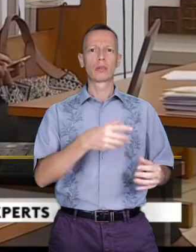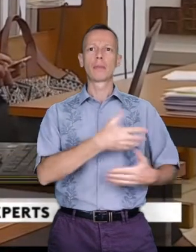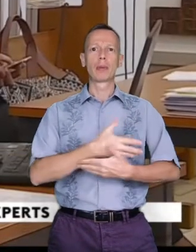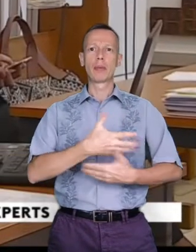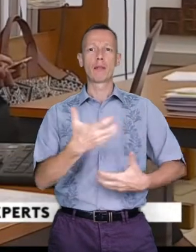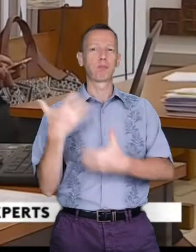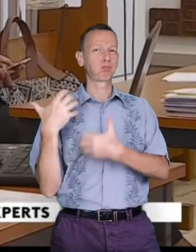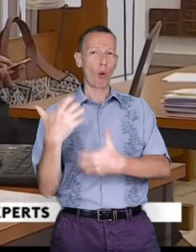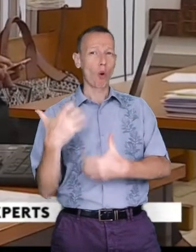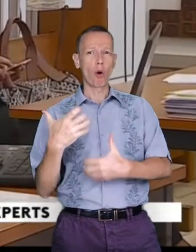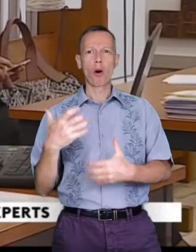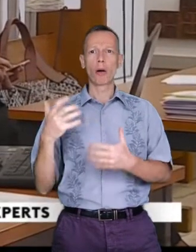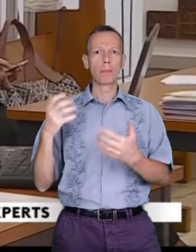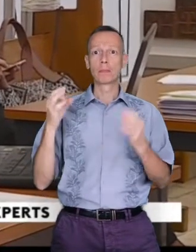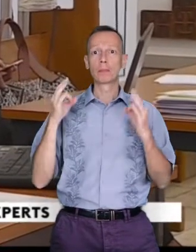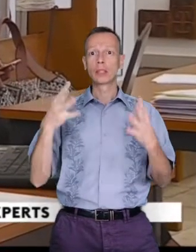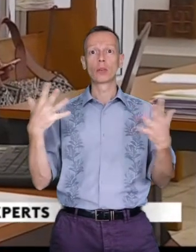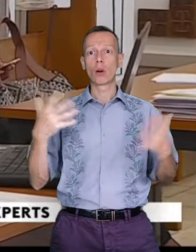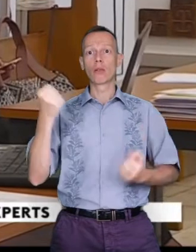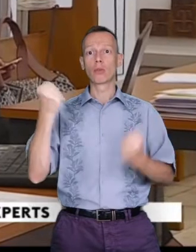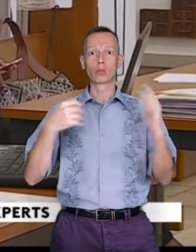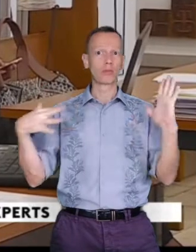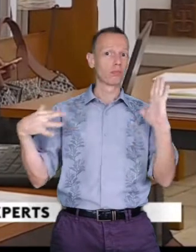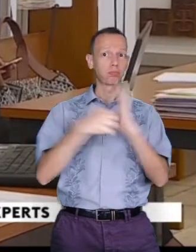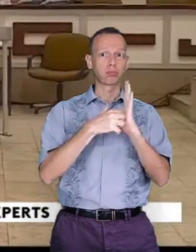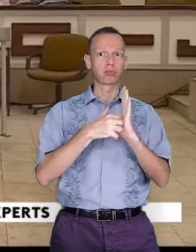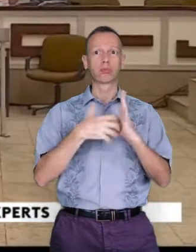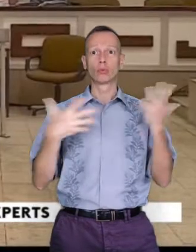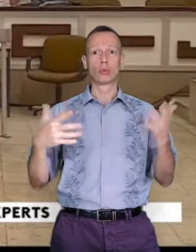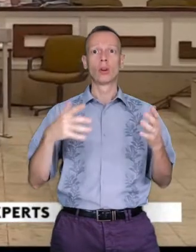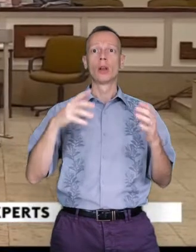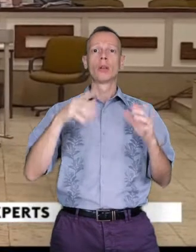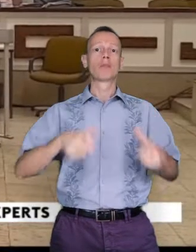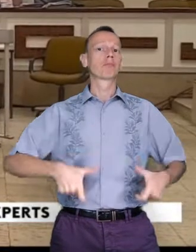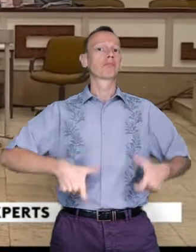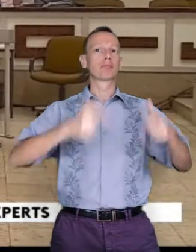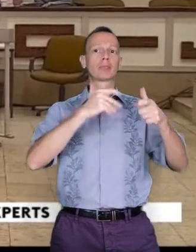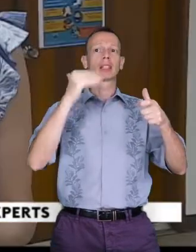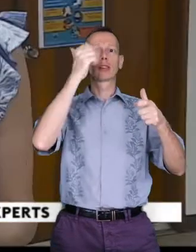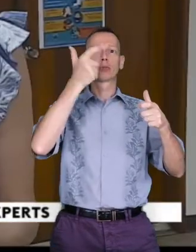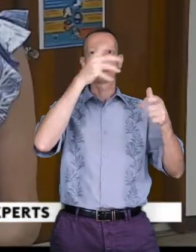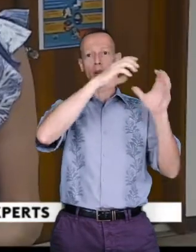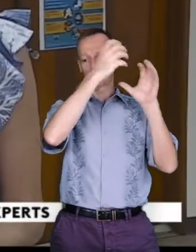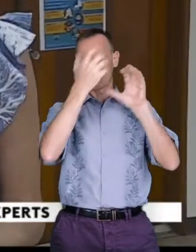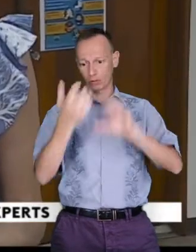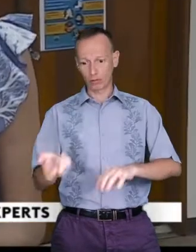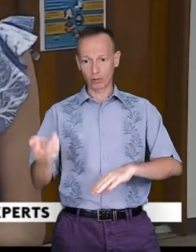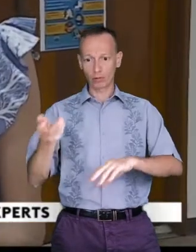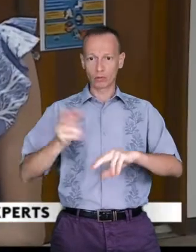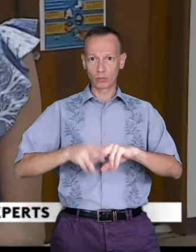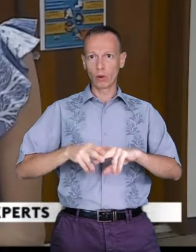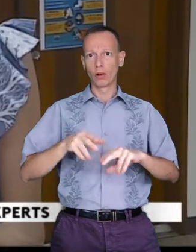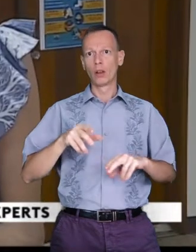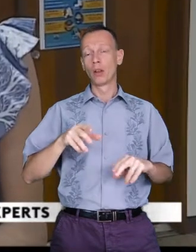été violemment secoué, l'équivalent d'un véhicule qui rentre dans un mur ou d'une chute de plusieurs étages. Le petit garçon d'1 an